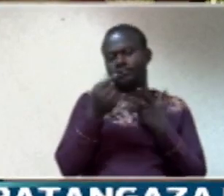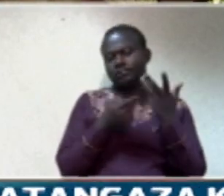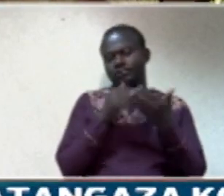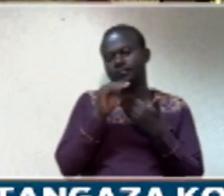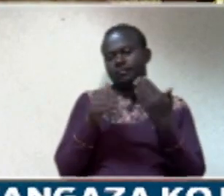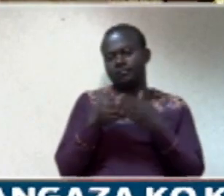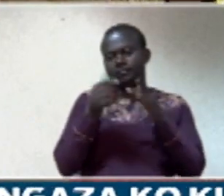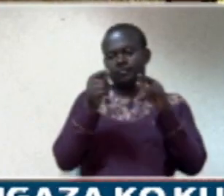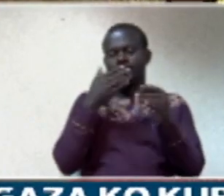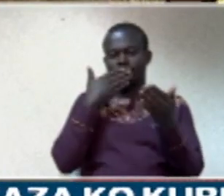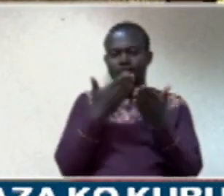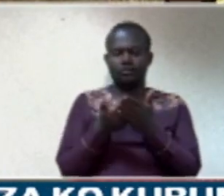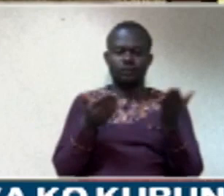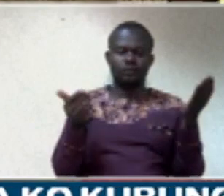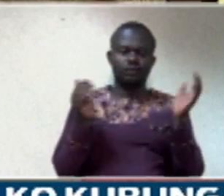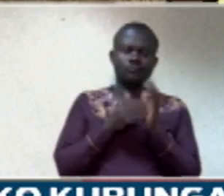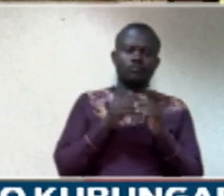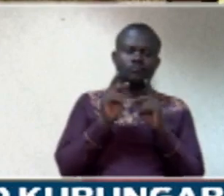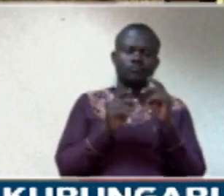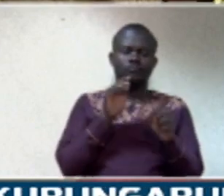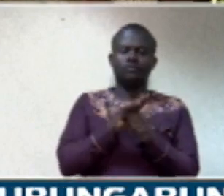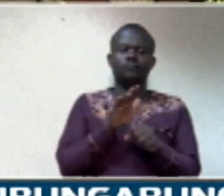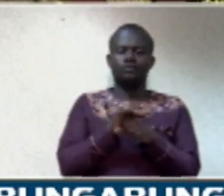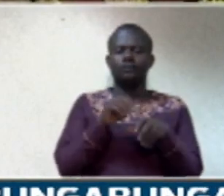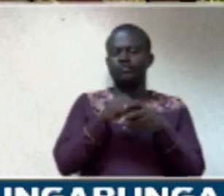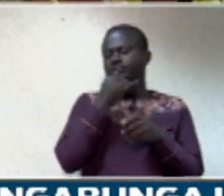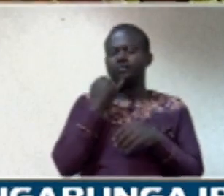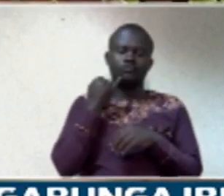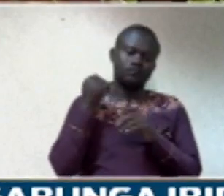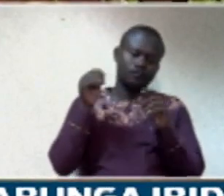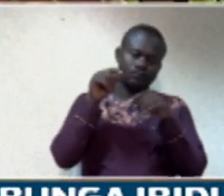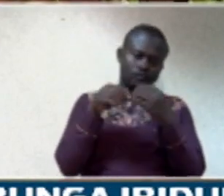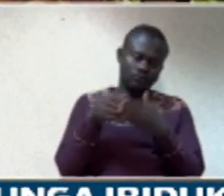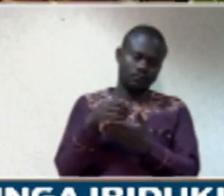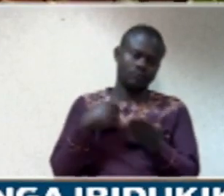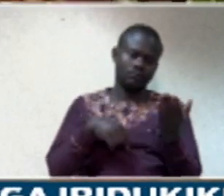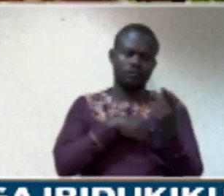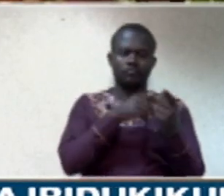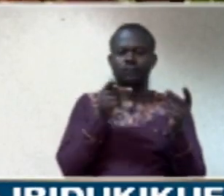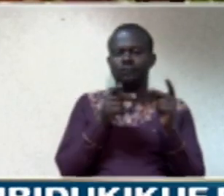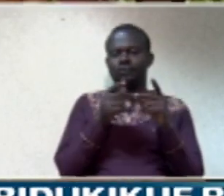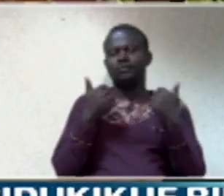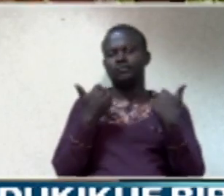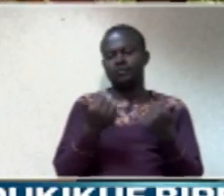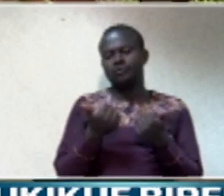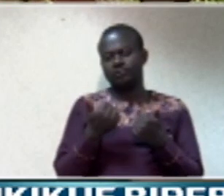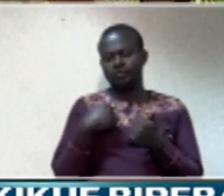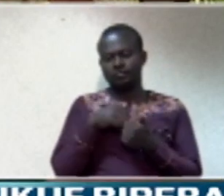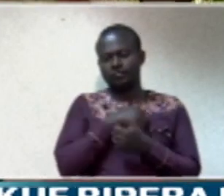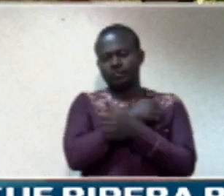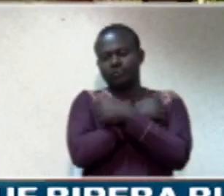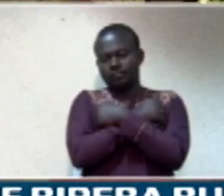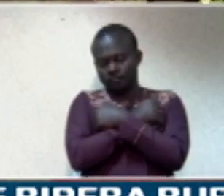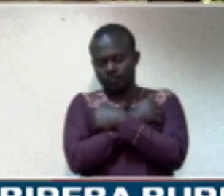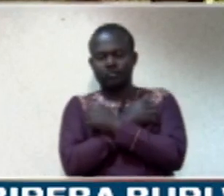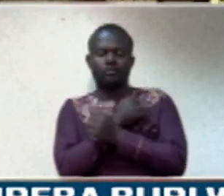byose bihari ni byiza hari bagenzi banjye bo muri Israeli bajya bahaza ni heza nkunda ikiyaga